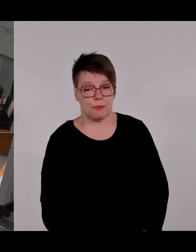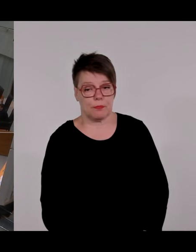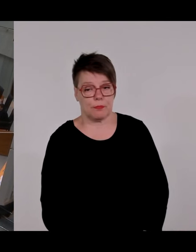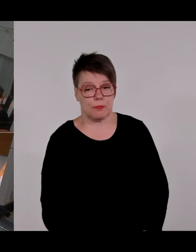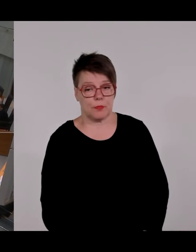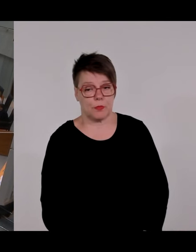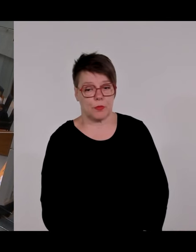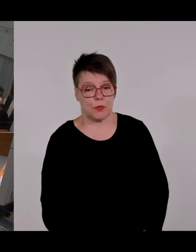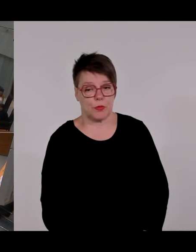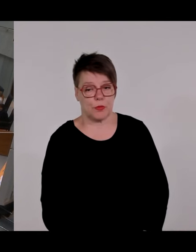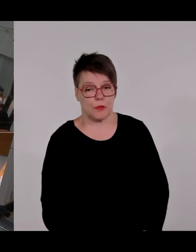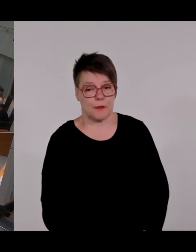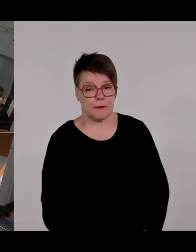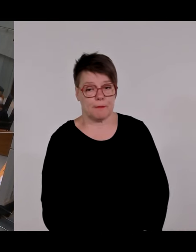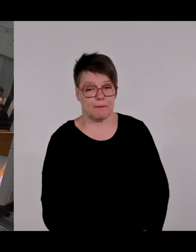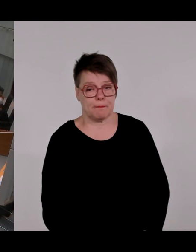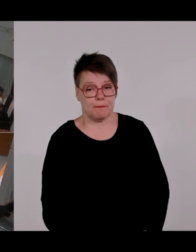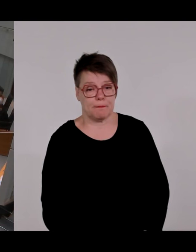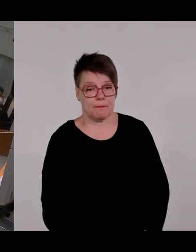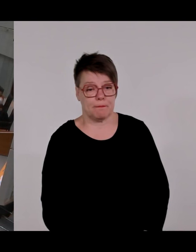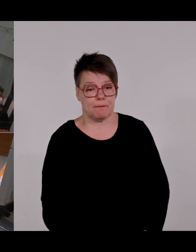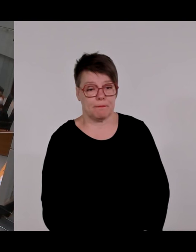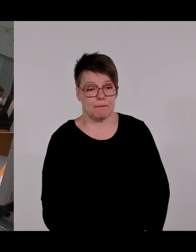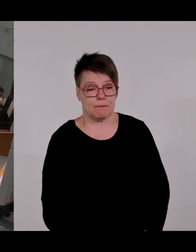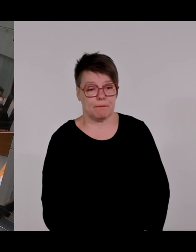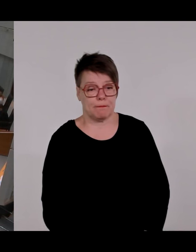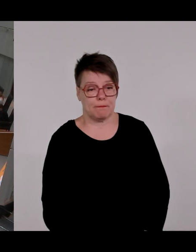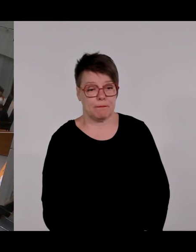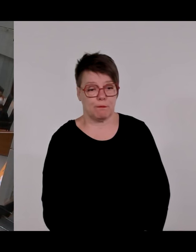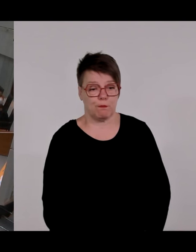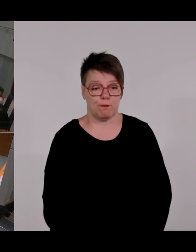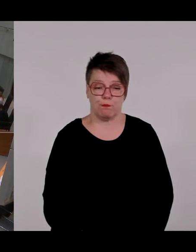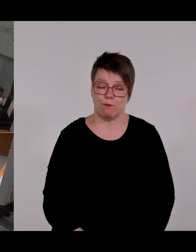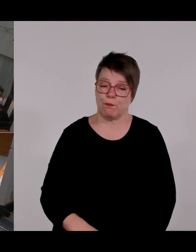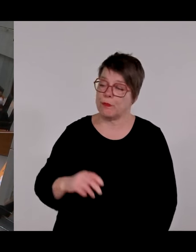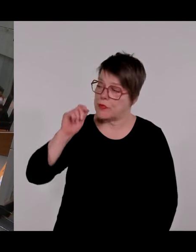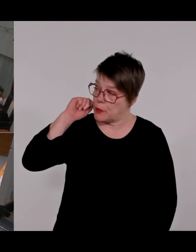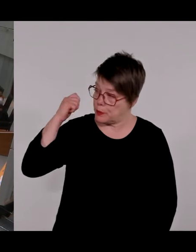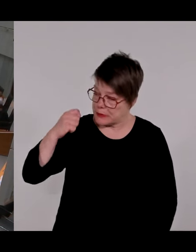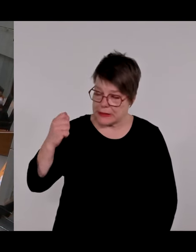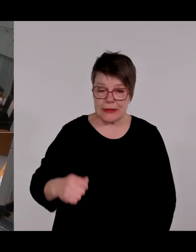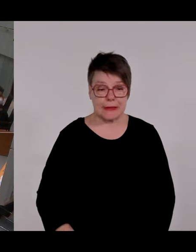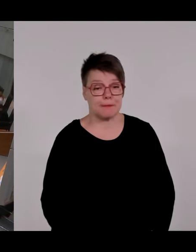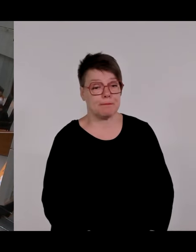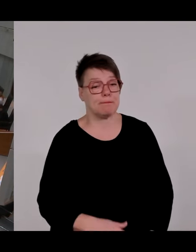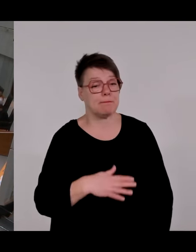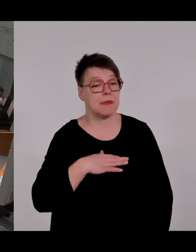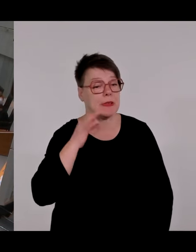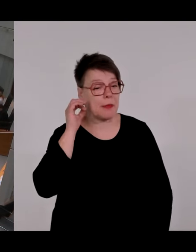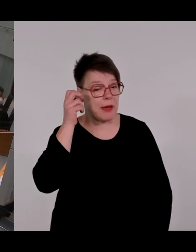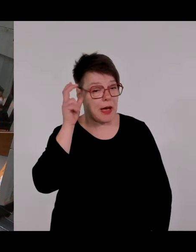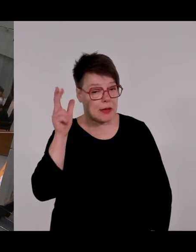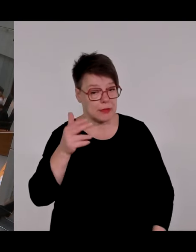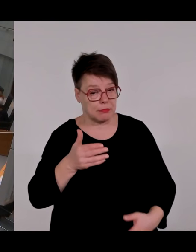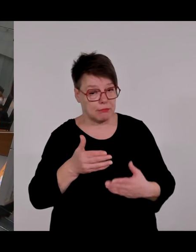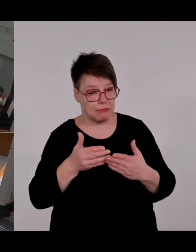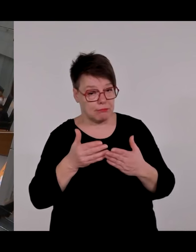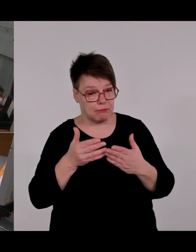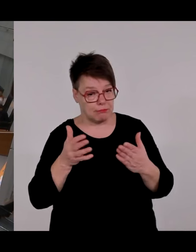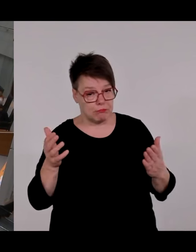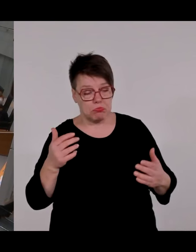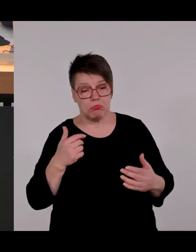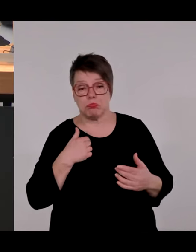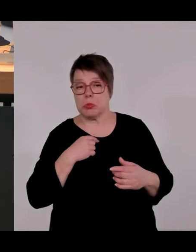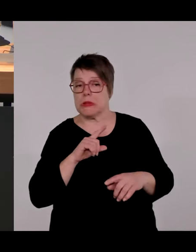Ja, Frau Präsidentin, meine Damen und Herren, ich habe nichts gegen eine Debatte zum Görlitzer Park, können wir gerne machen, weil ich glaube, das Thema hat eine